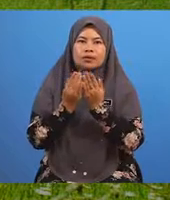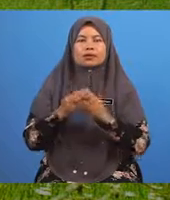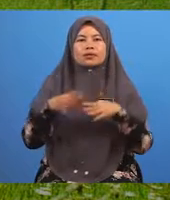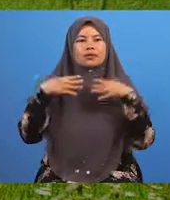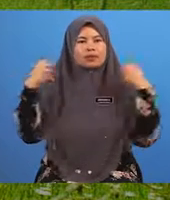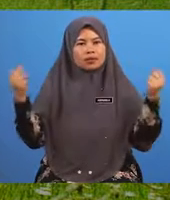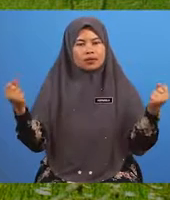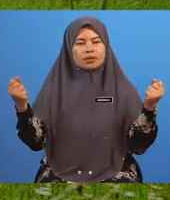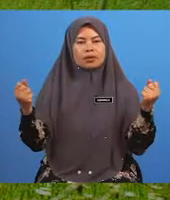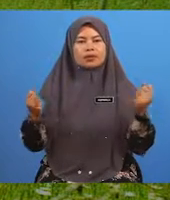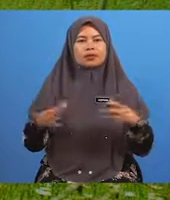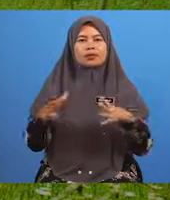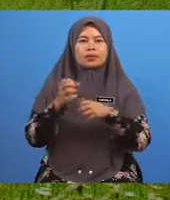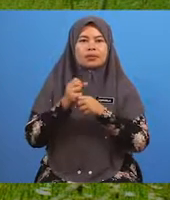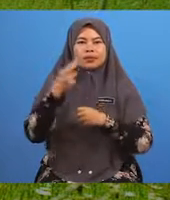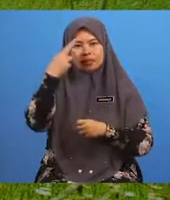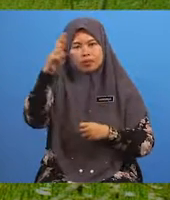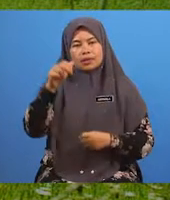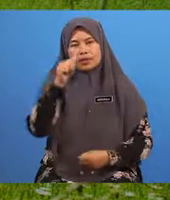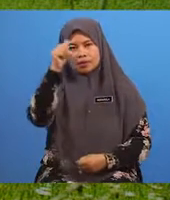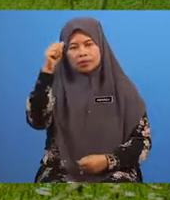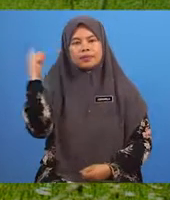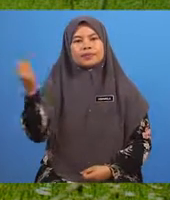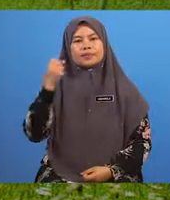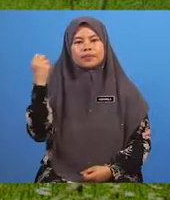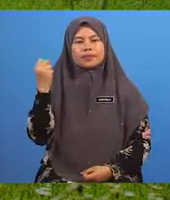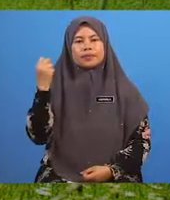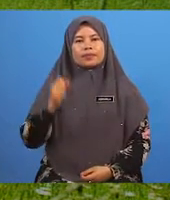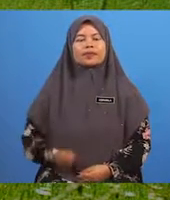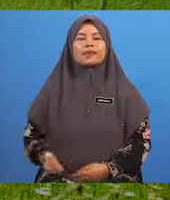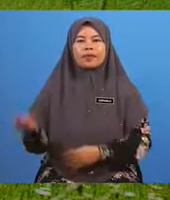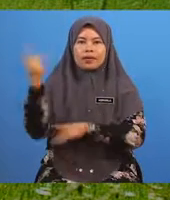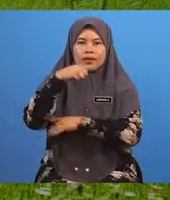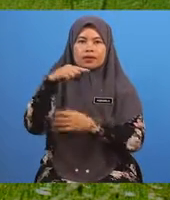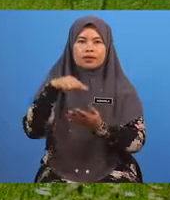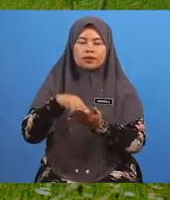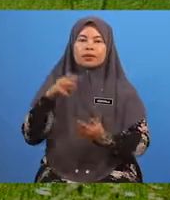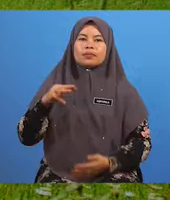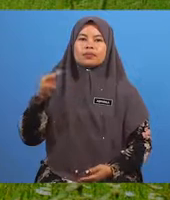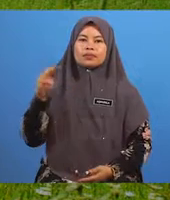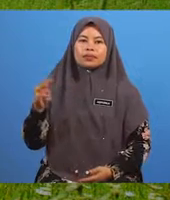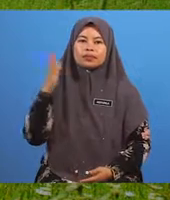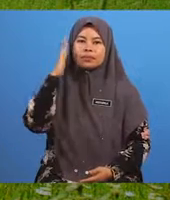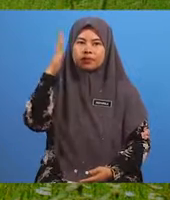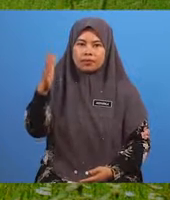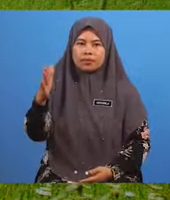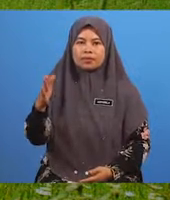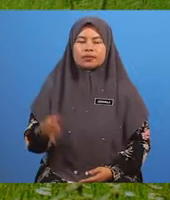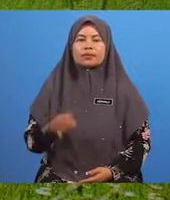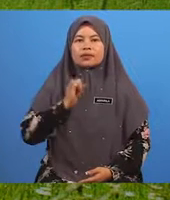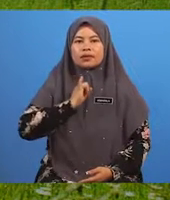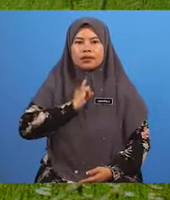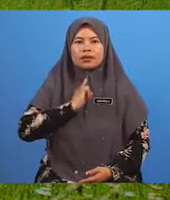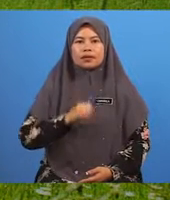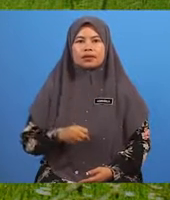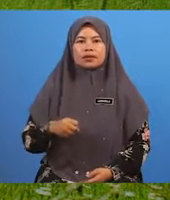dan dilimpahi rahmat Allah Subhanahu wa taala sentiasa. Pada hari ini, murid-murid akan bersama ustazah iaitu